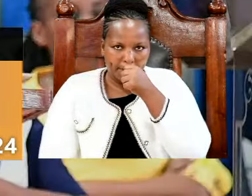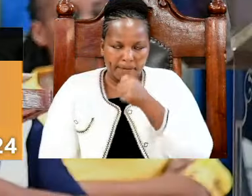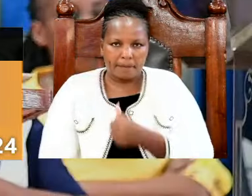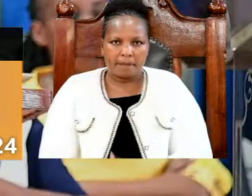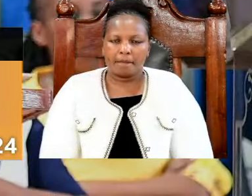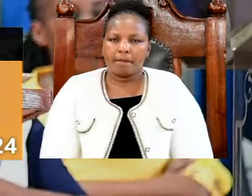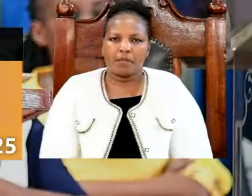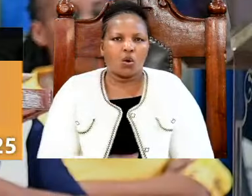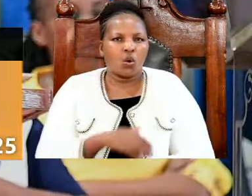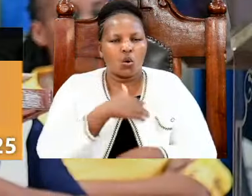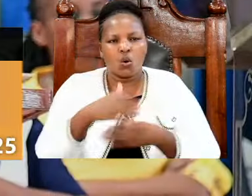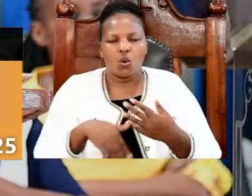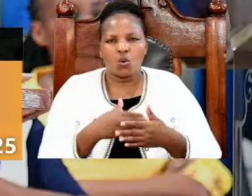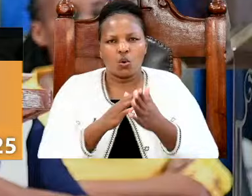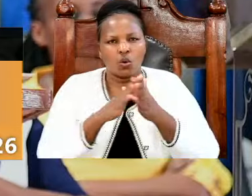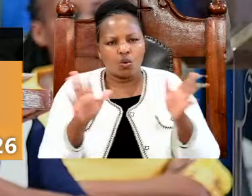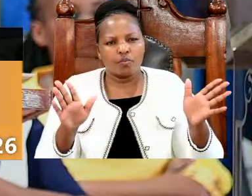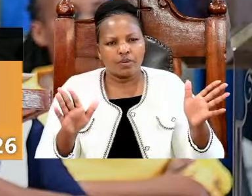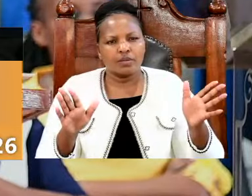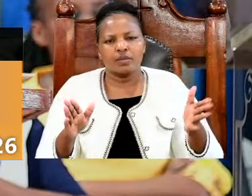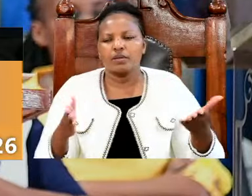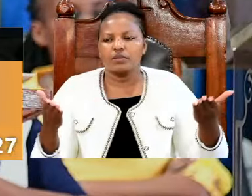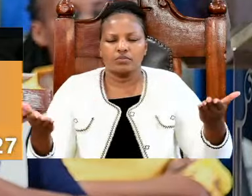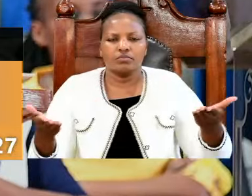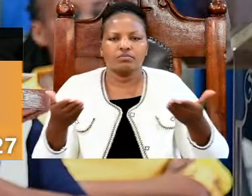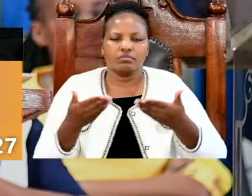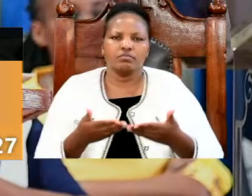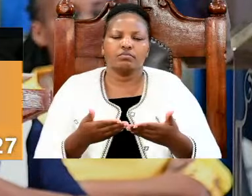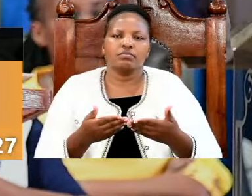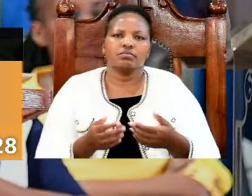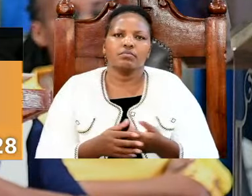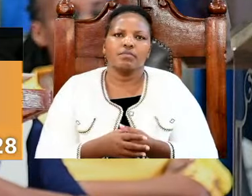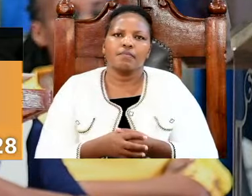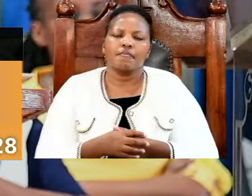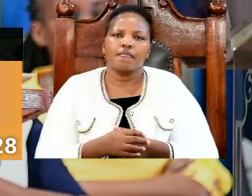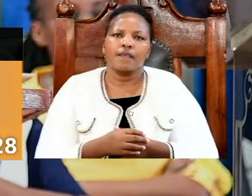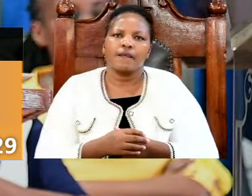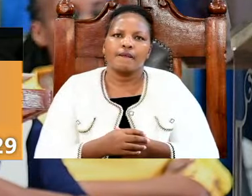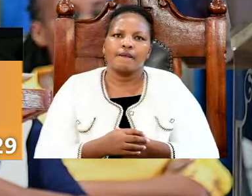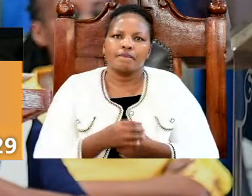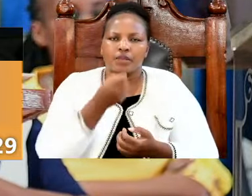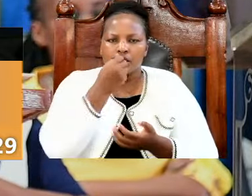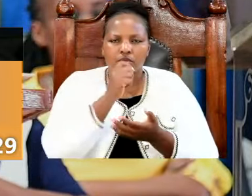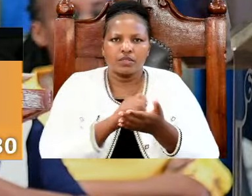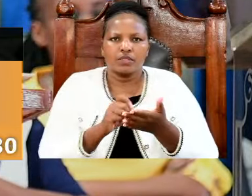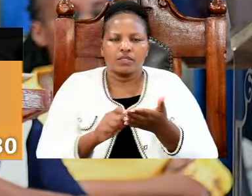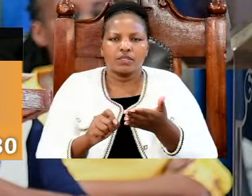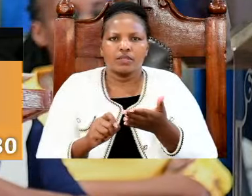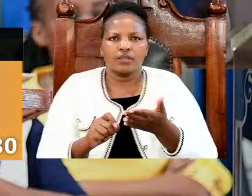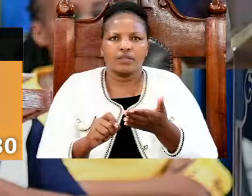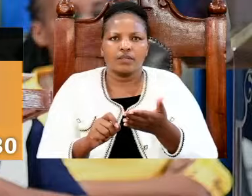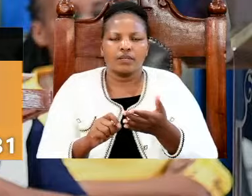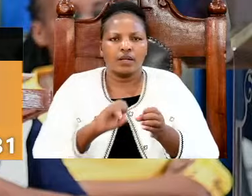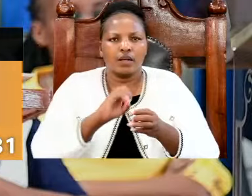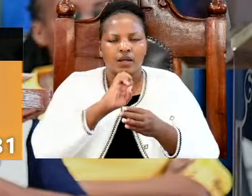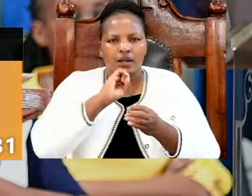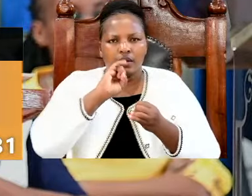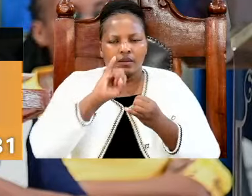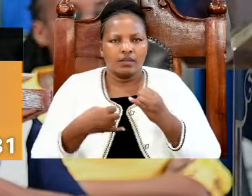msichana na mnapanga kuwa kufanya arusi, mnaweza join na kujiandikisha. Deadline yake ni